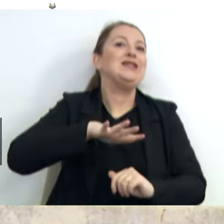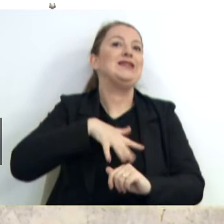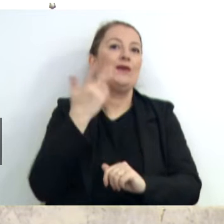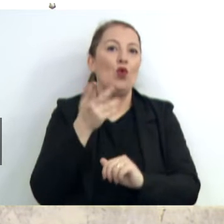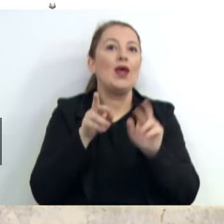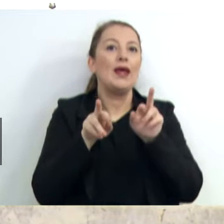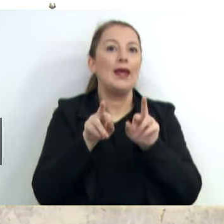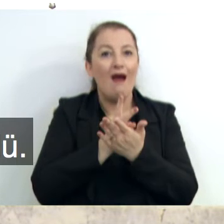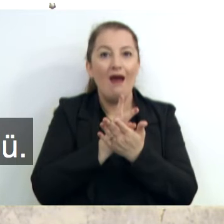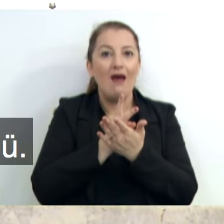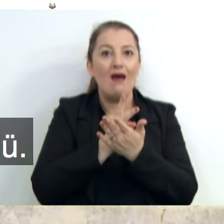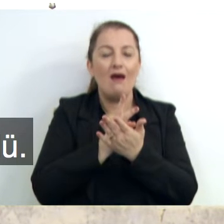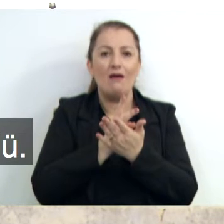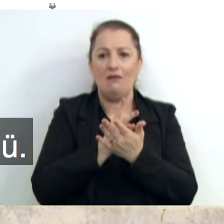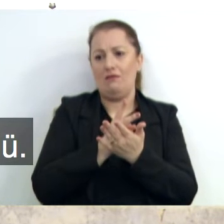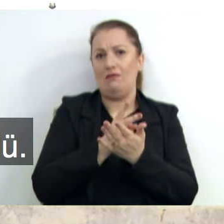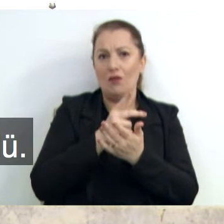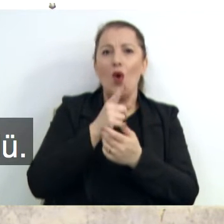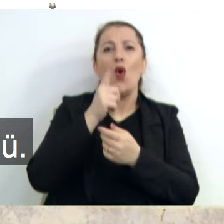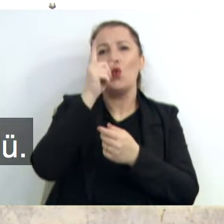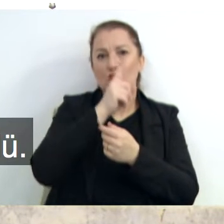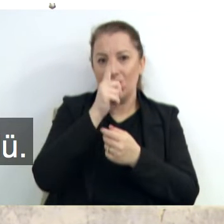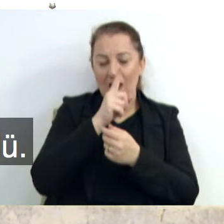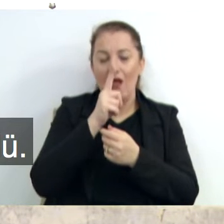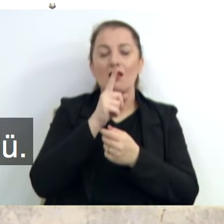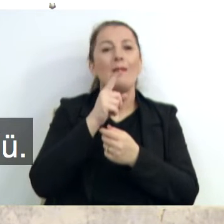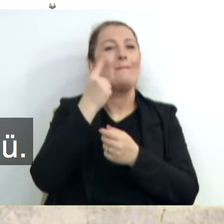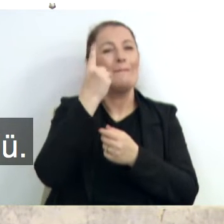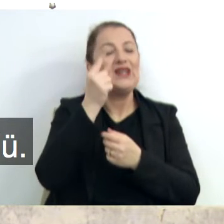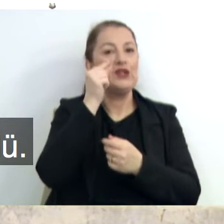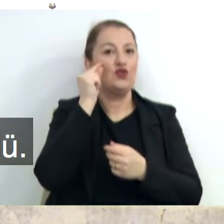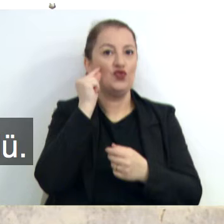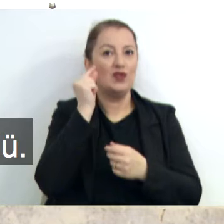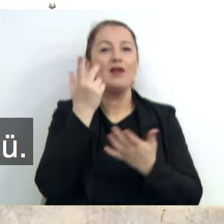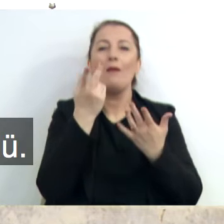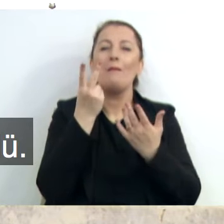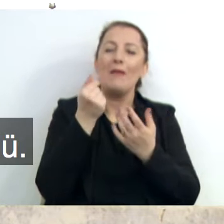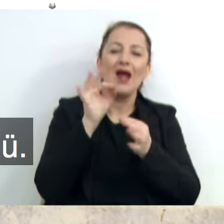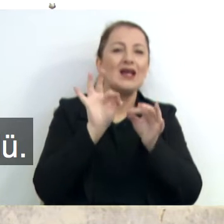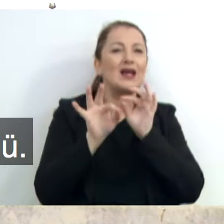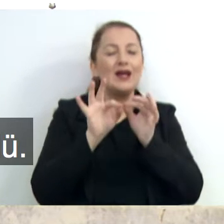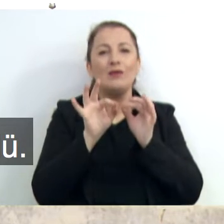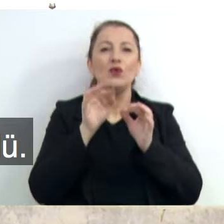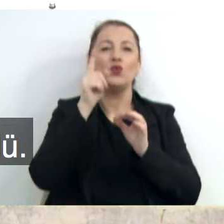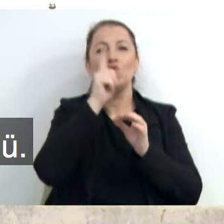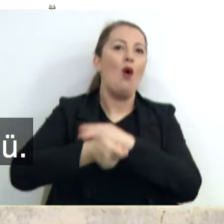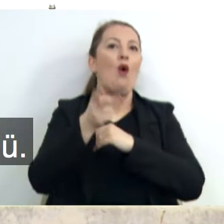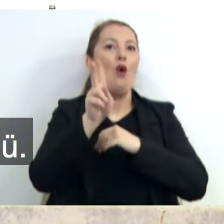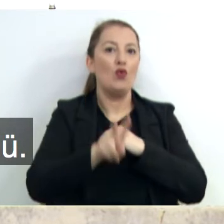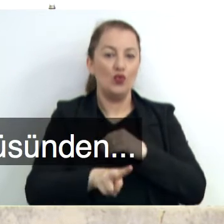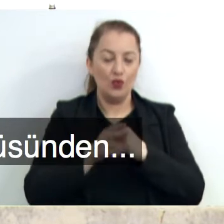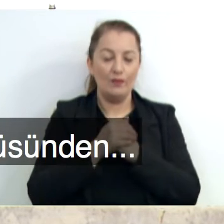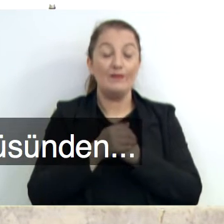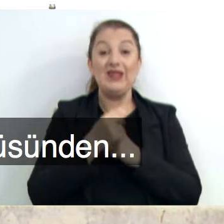bahanelerle öldürüldü yüzde 46'sı evli olduğu erkek tarafından öldürüldü